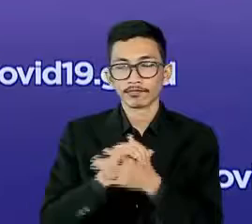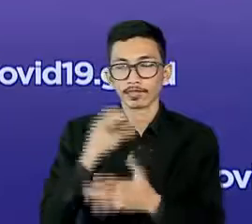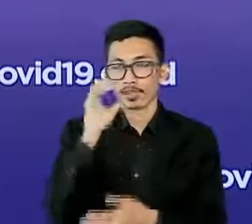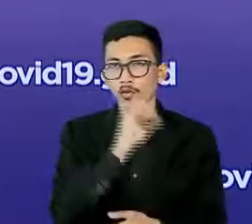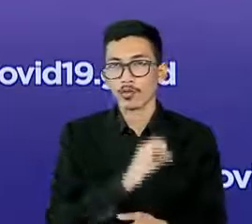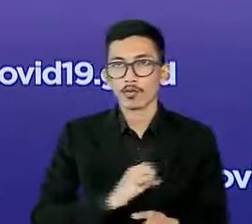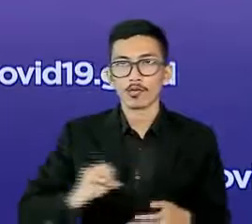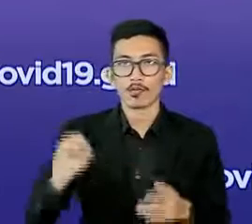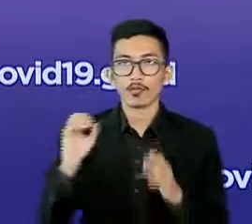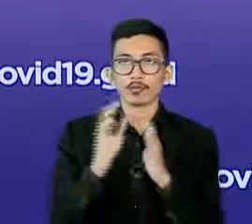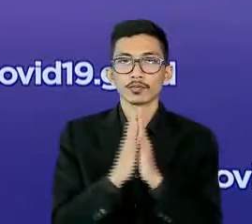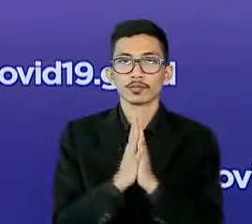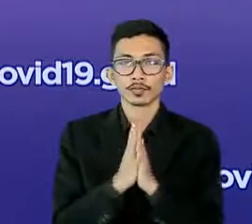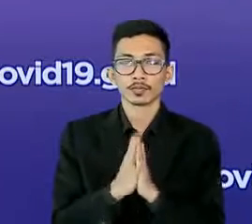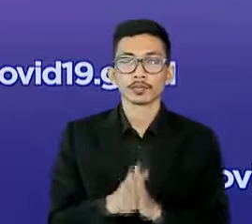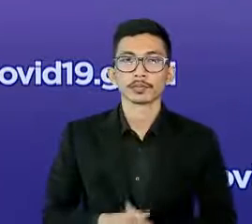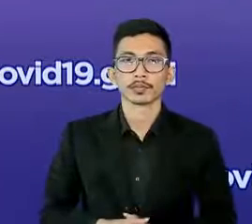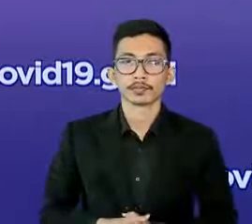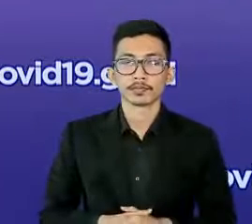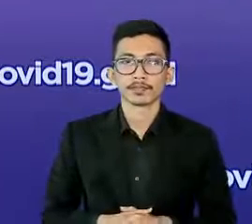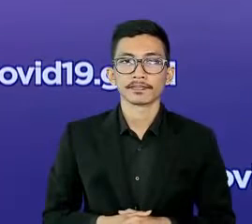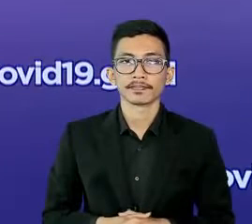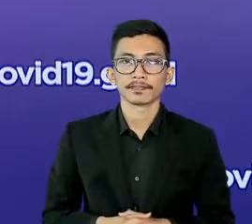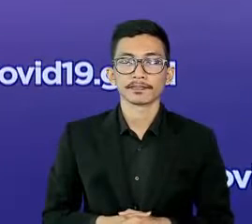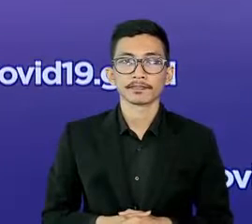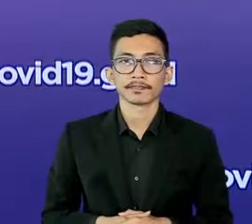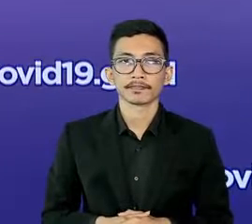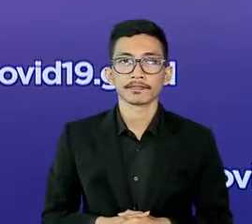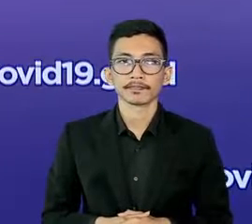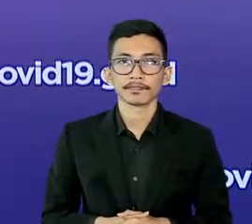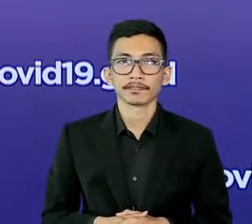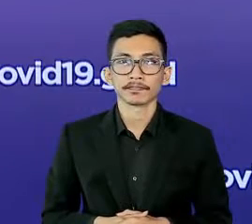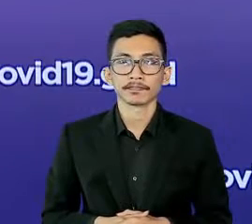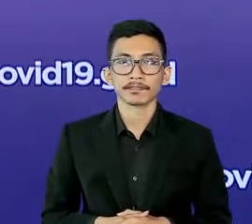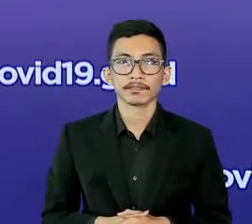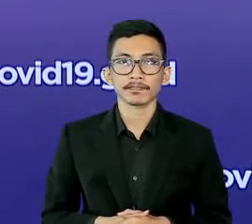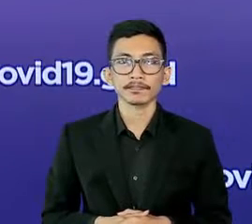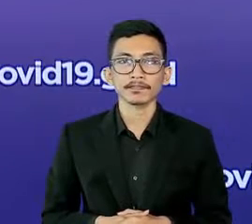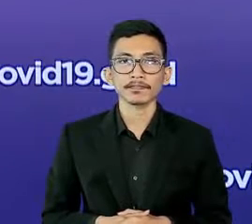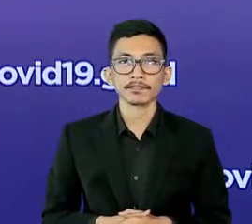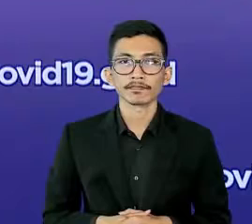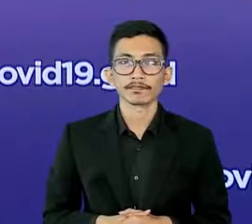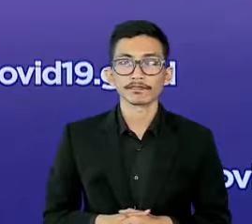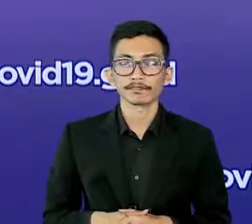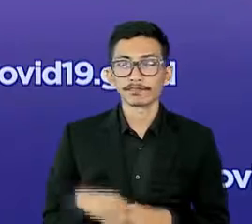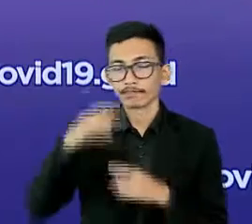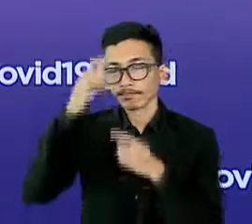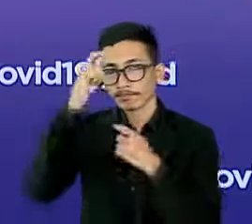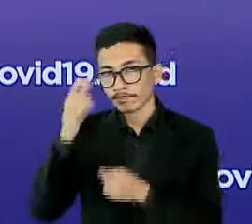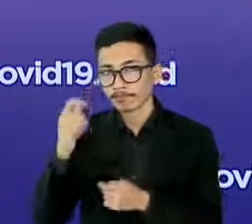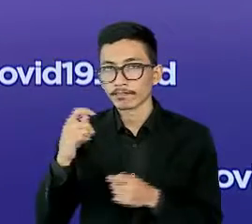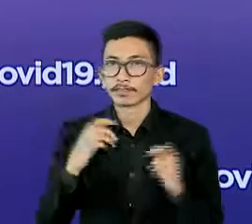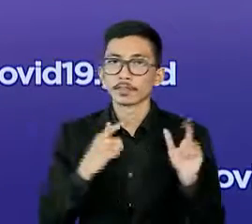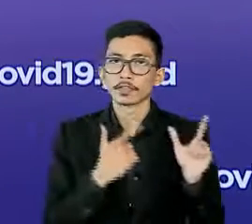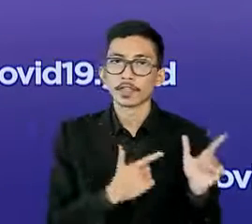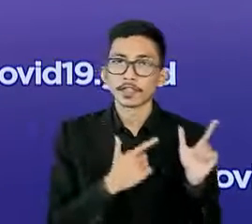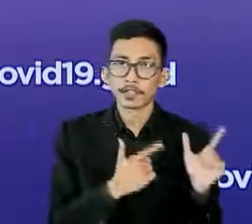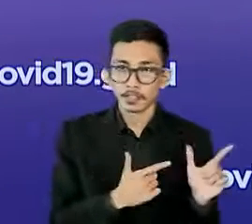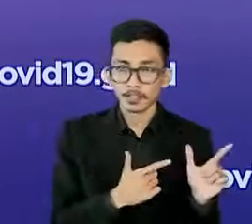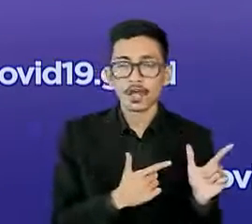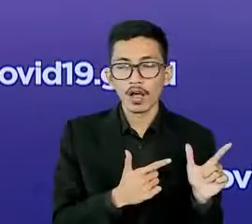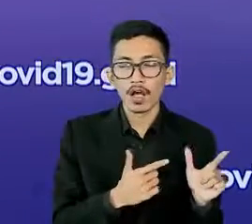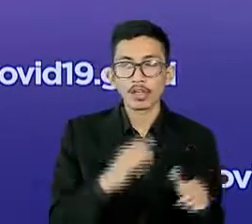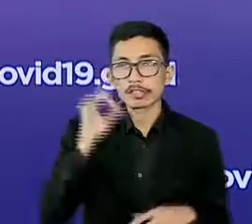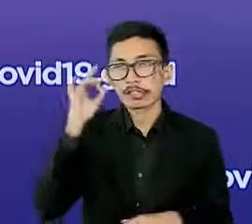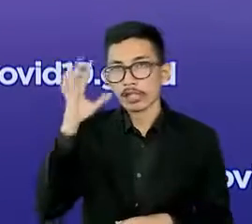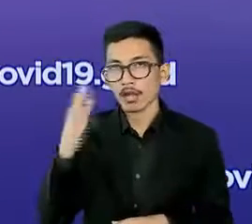Swastiastu namo buddhaya salam kebajikan yang sangat dihormati Panglima TNI siang